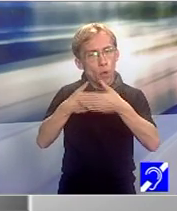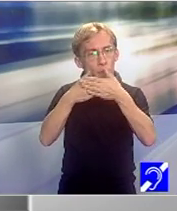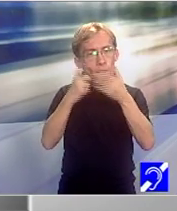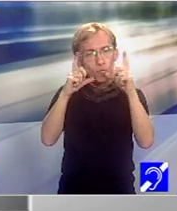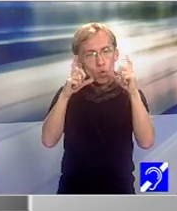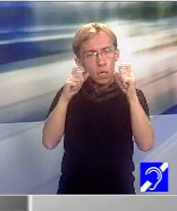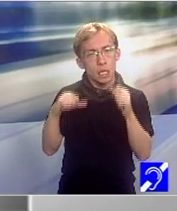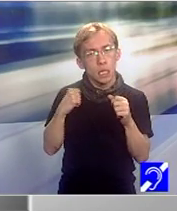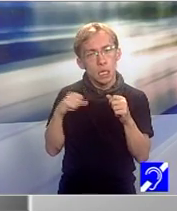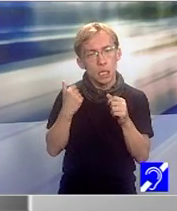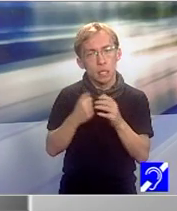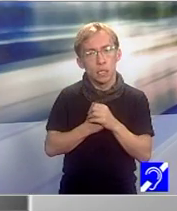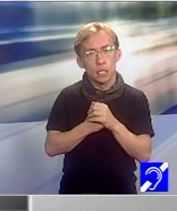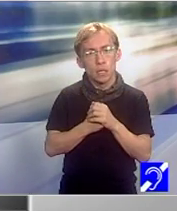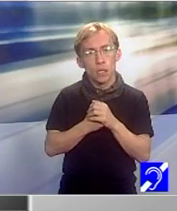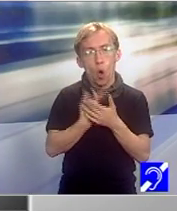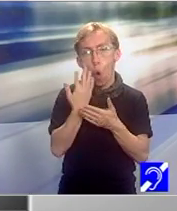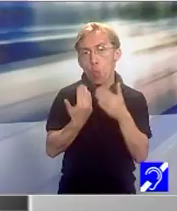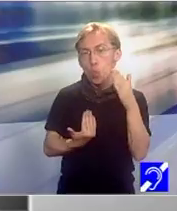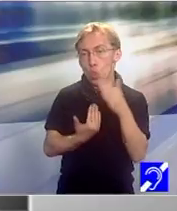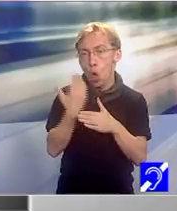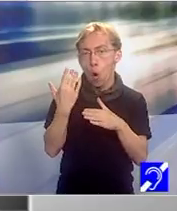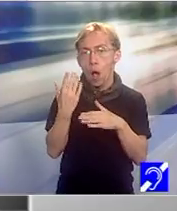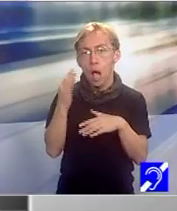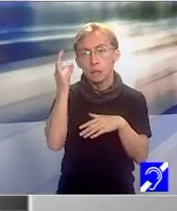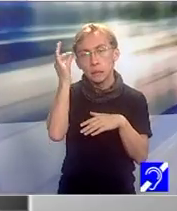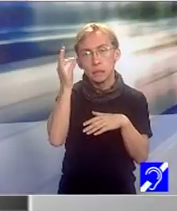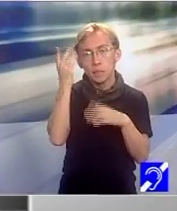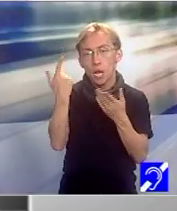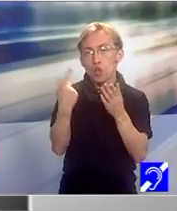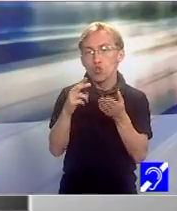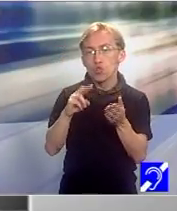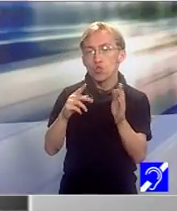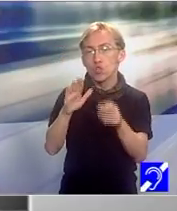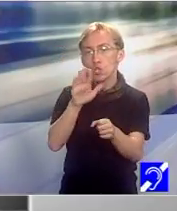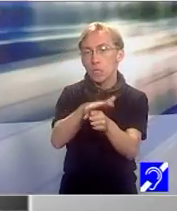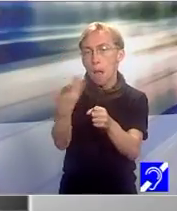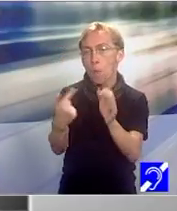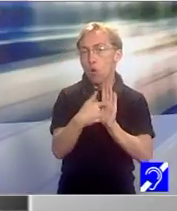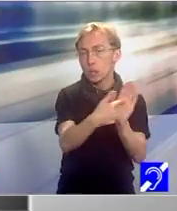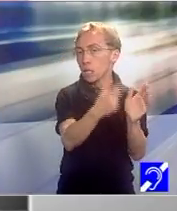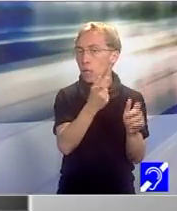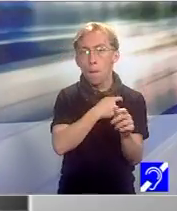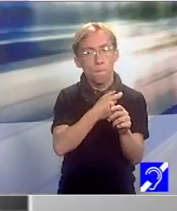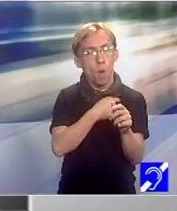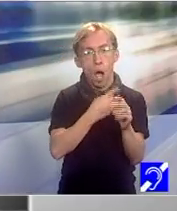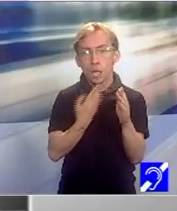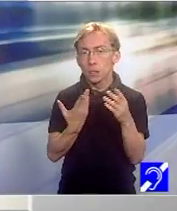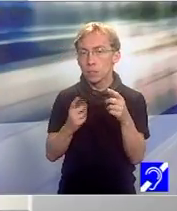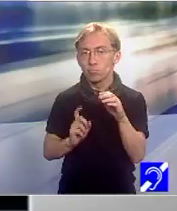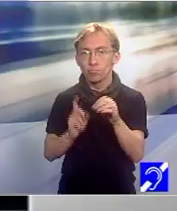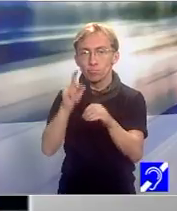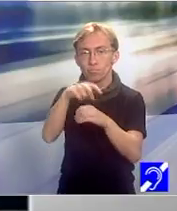spun că tânărul este o sursă de inspirație pentru oameni și demonstrează că orice luptă poate fi depășită cu o motivație suficientă.